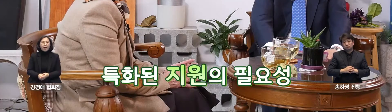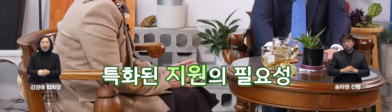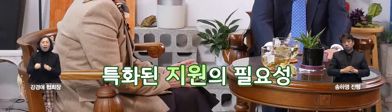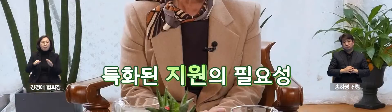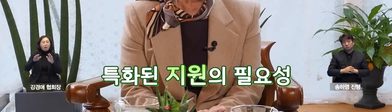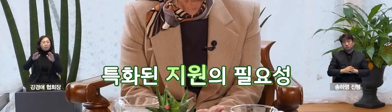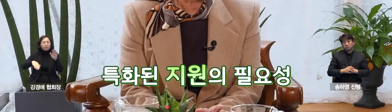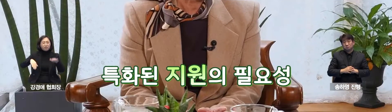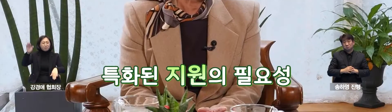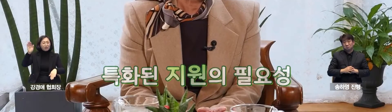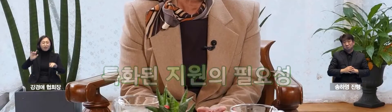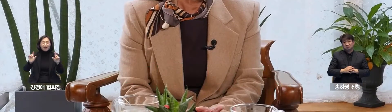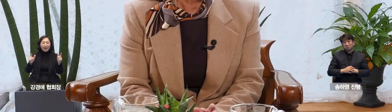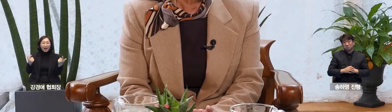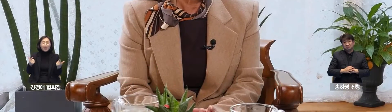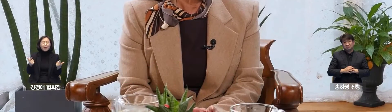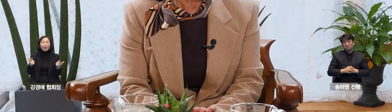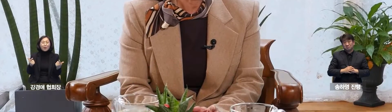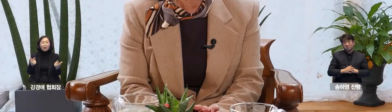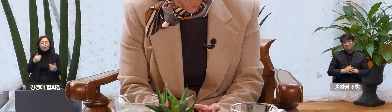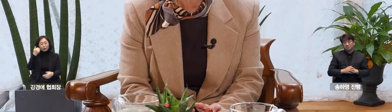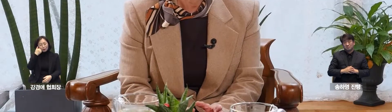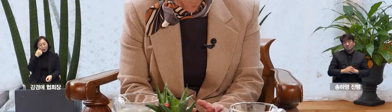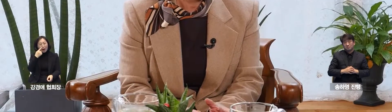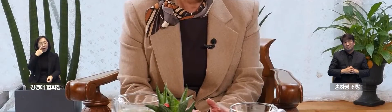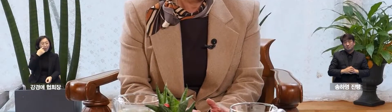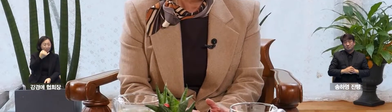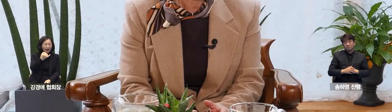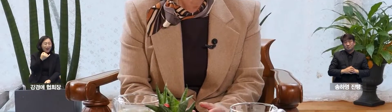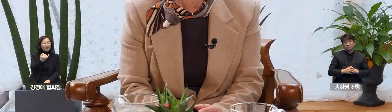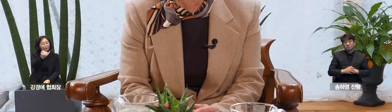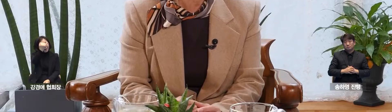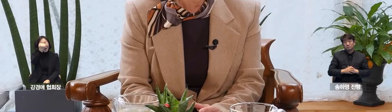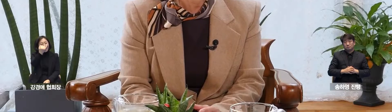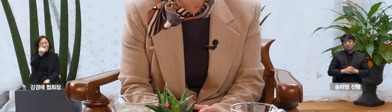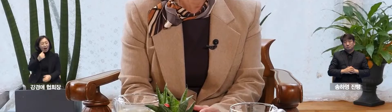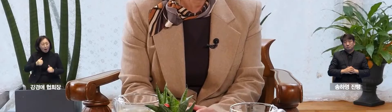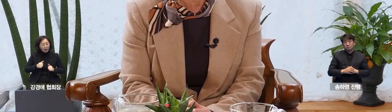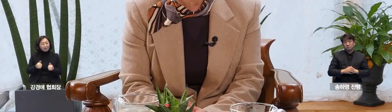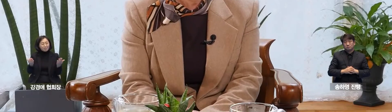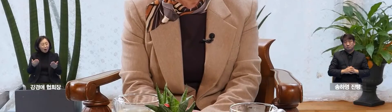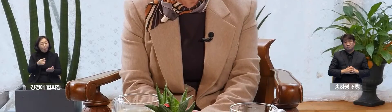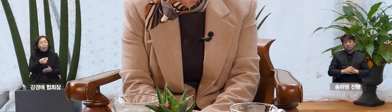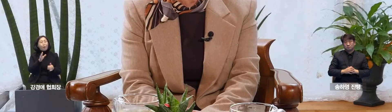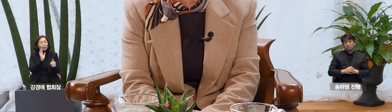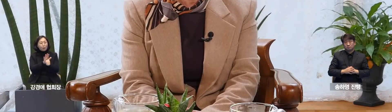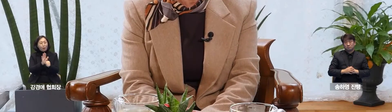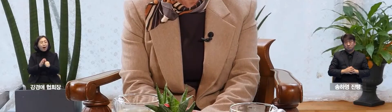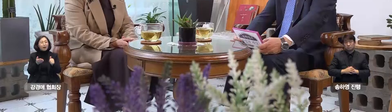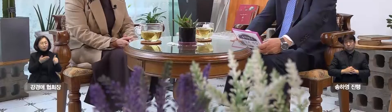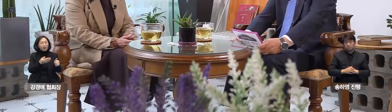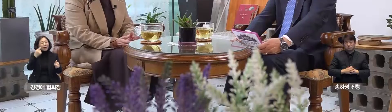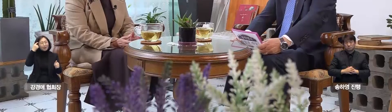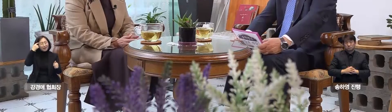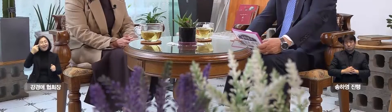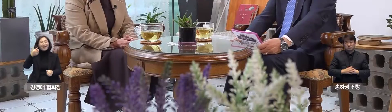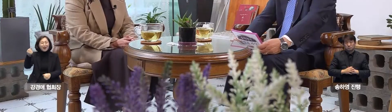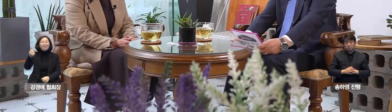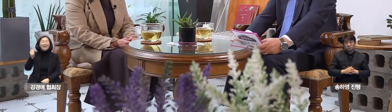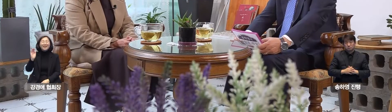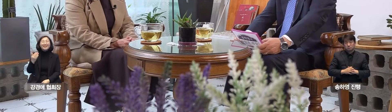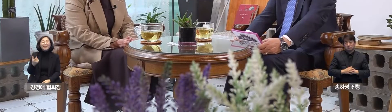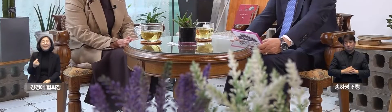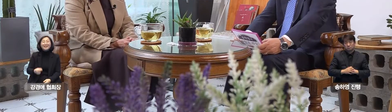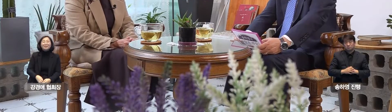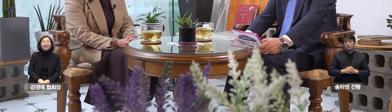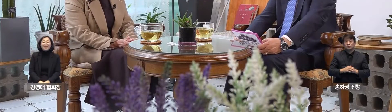것이 아니라 누군가의 어머니, 누군가의 누나가 열심히 일하는데 도와준다고 생각하시면 그렇습니다. 달라질 거라고